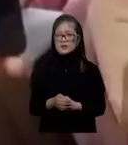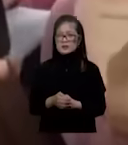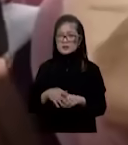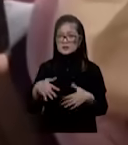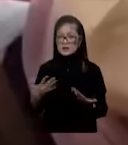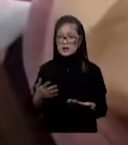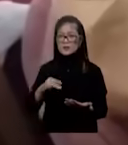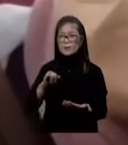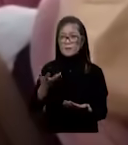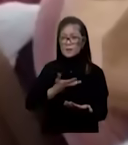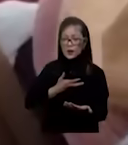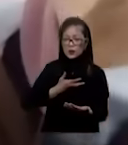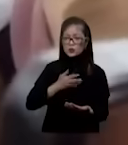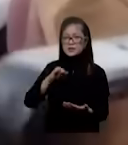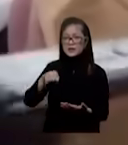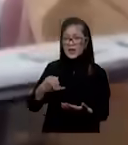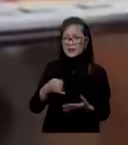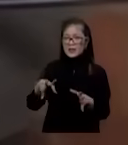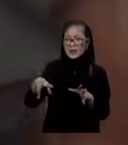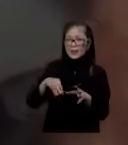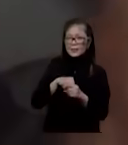Eksekutif. Iya, saya juga